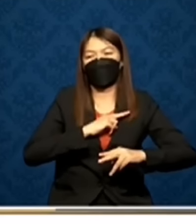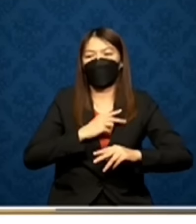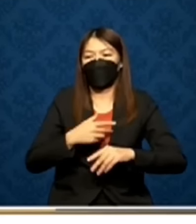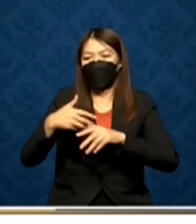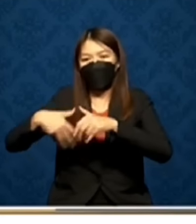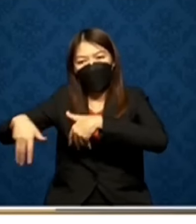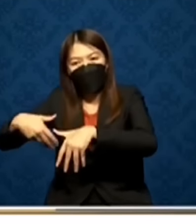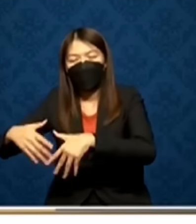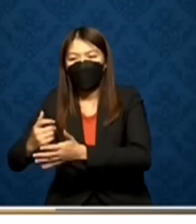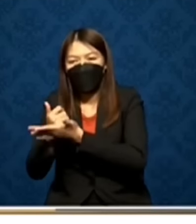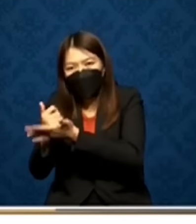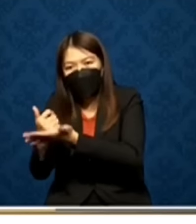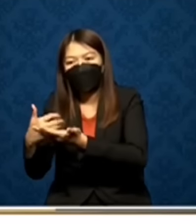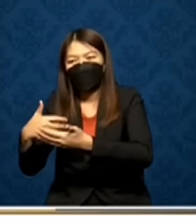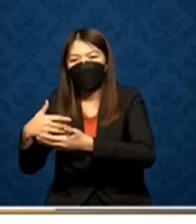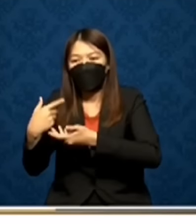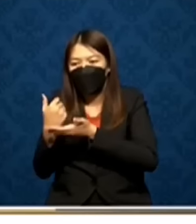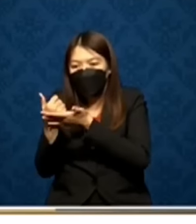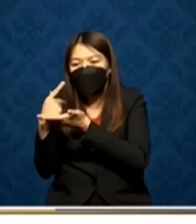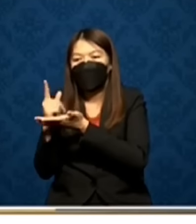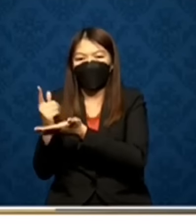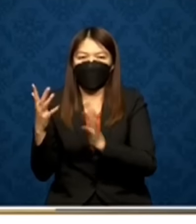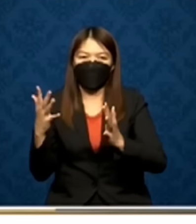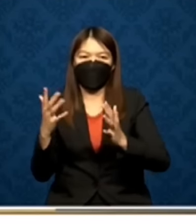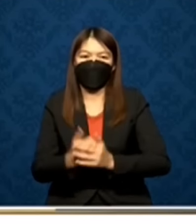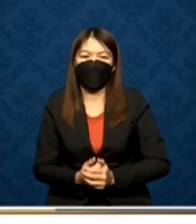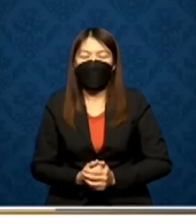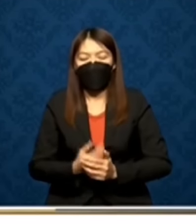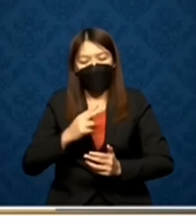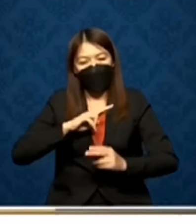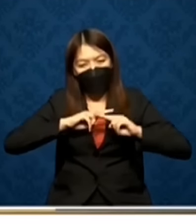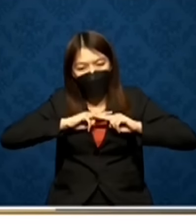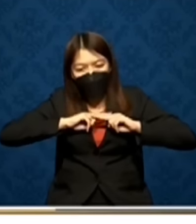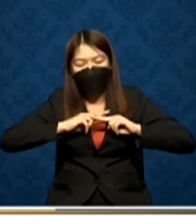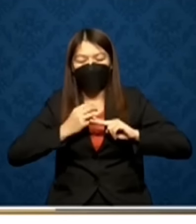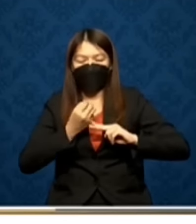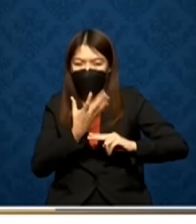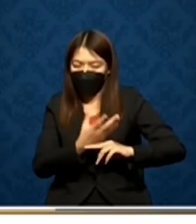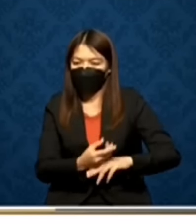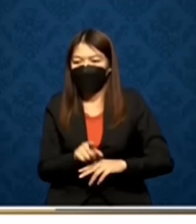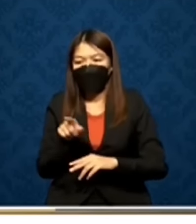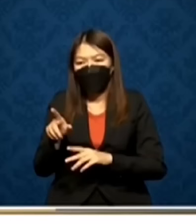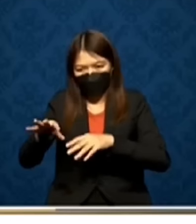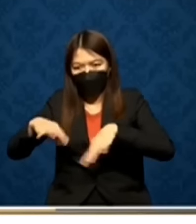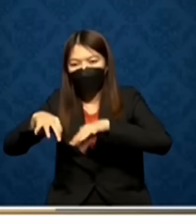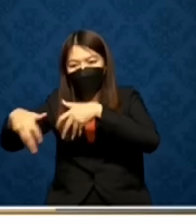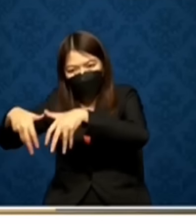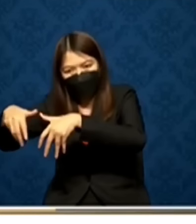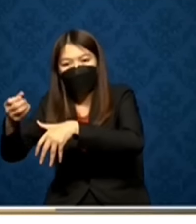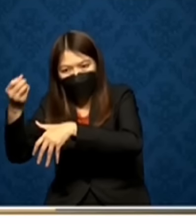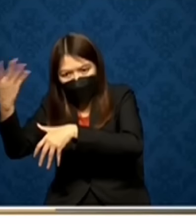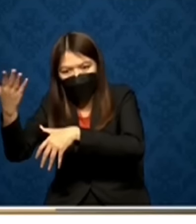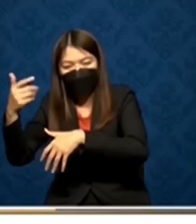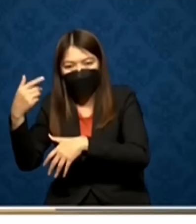ายกผมคิดว่าประโยชน์ส่วนรวมที่ท่านพูดต้องมาก่อนระบบอุปถัมภ์